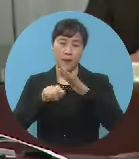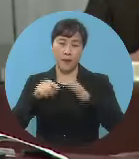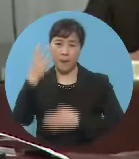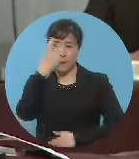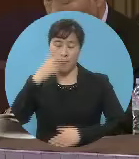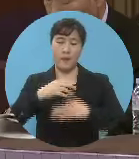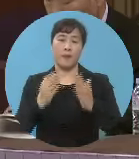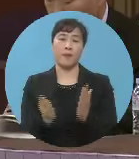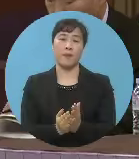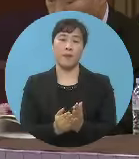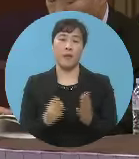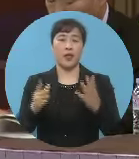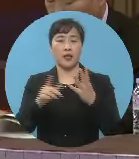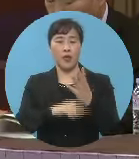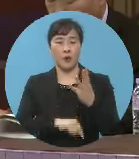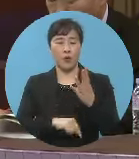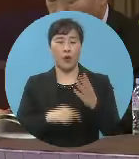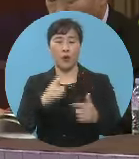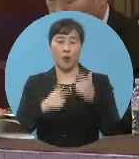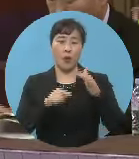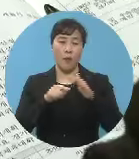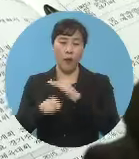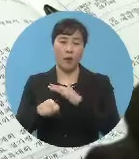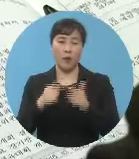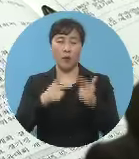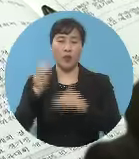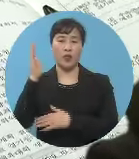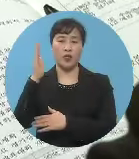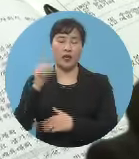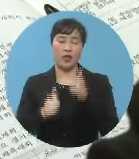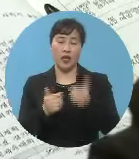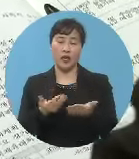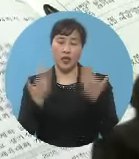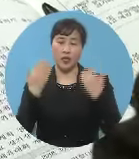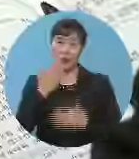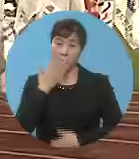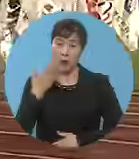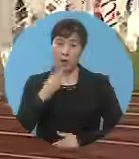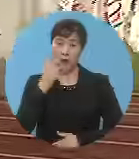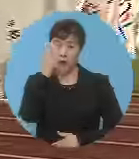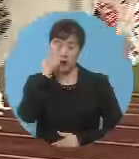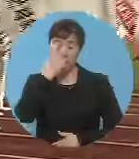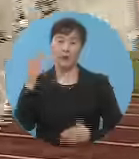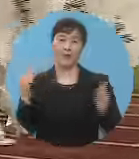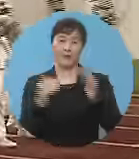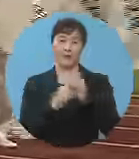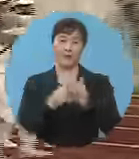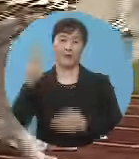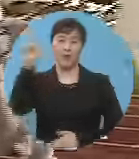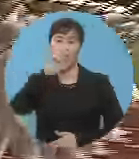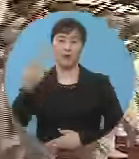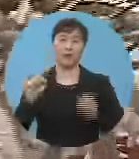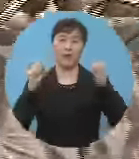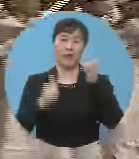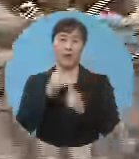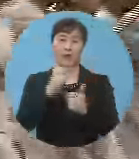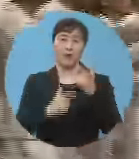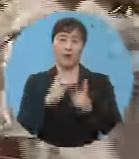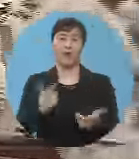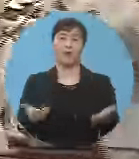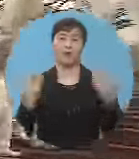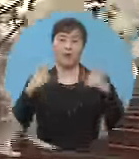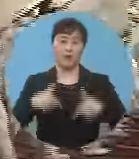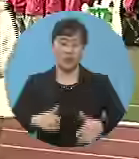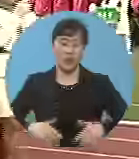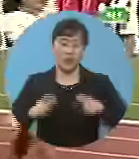현장실사단은 지난달 목포를 찾아 목포시의 대회 개최 가능성을 점검했습니다. 전국체전 목포 유치는